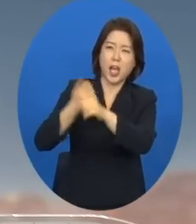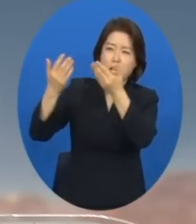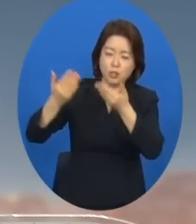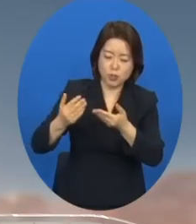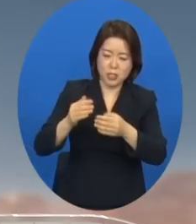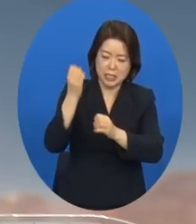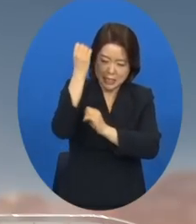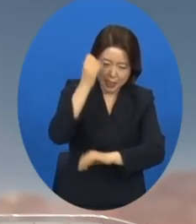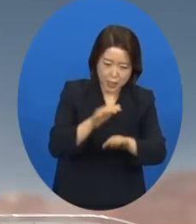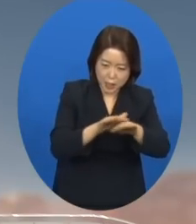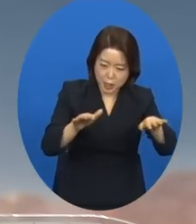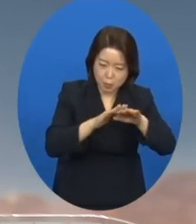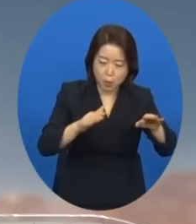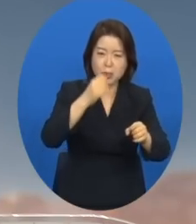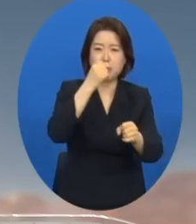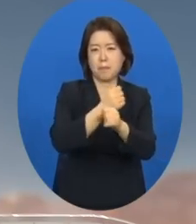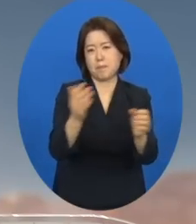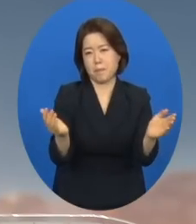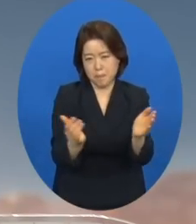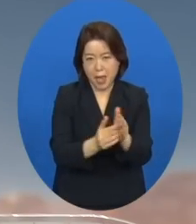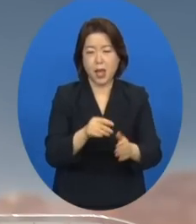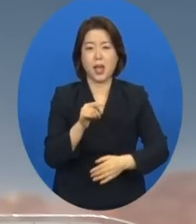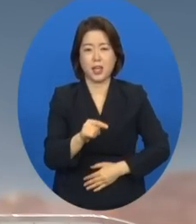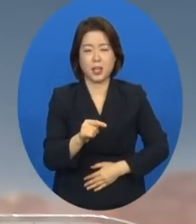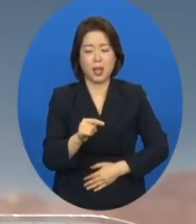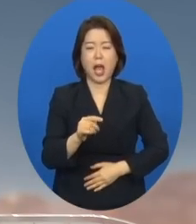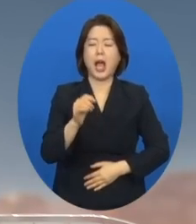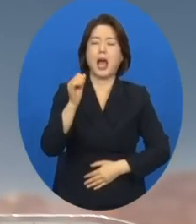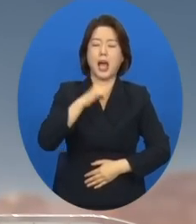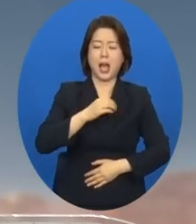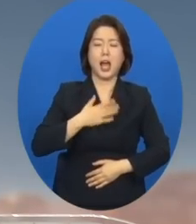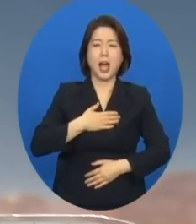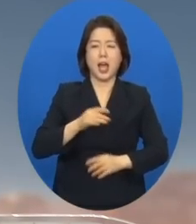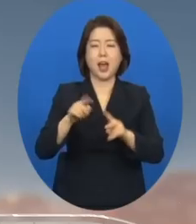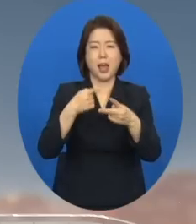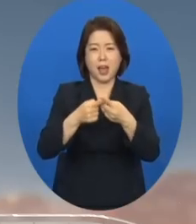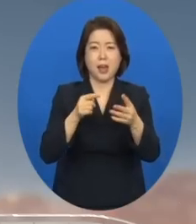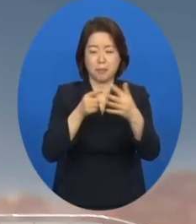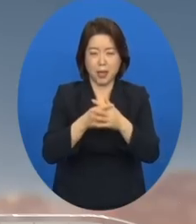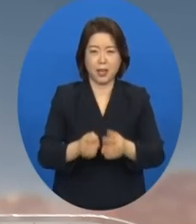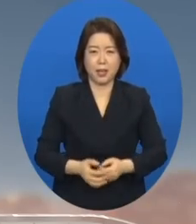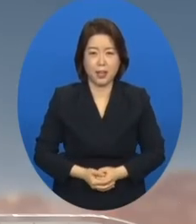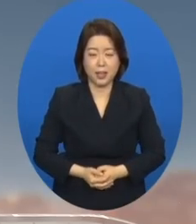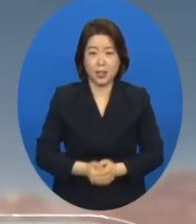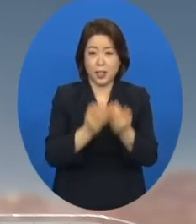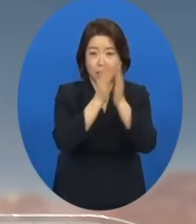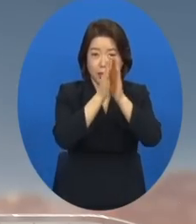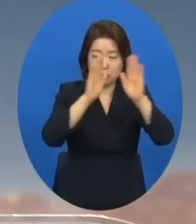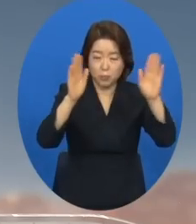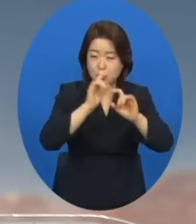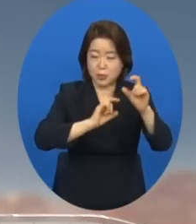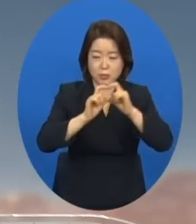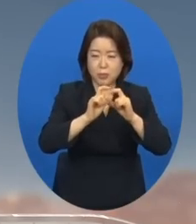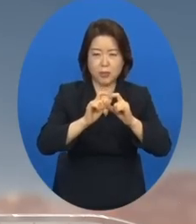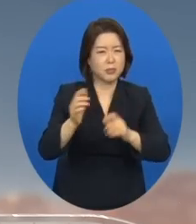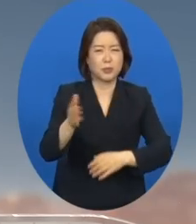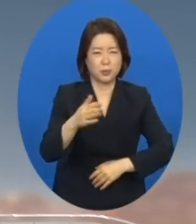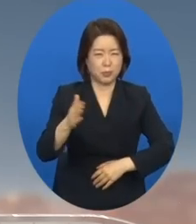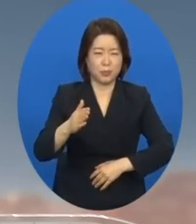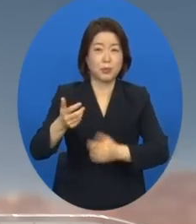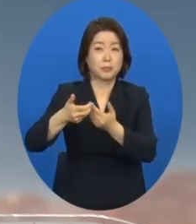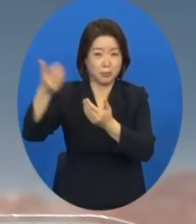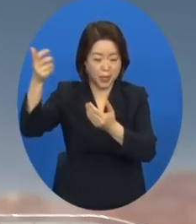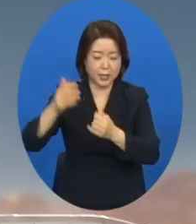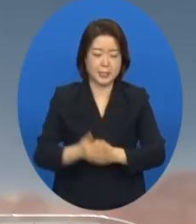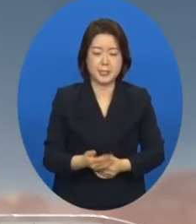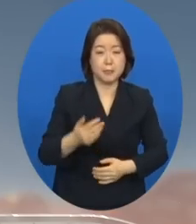기반이 마련됐거나 하는 것이 무엇인지 이해가 되기 시작했습니다 비록 모세는 더 이상 없지만 여호수아가 그의